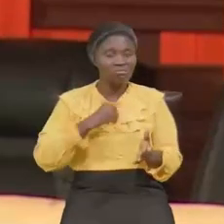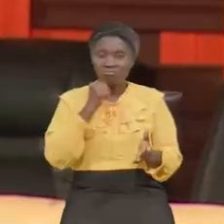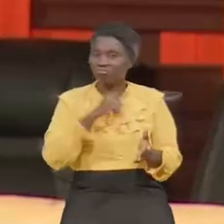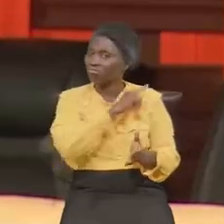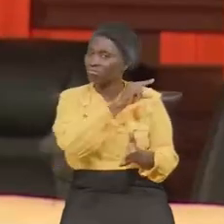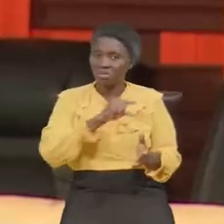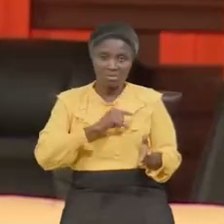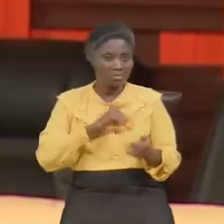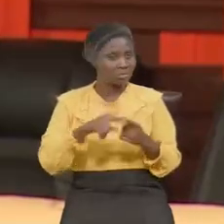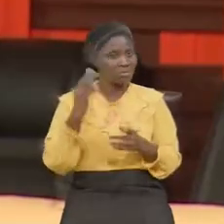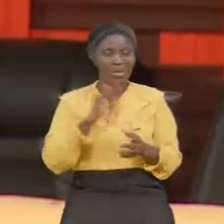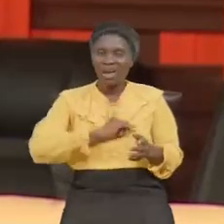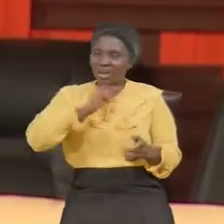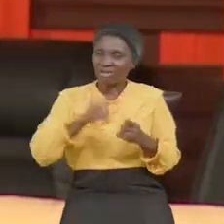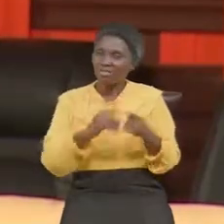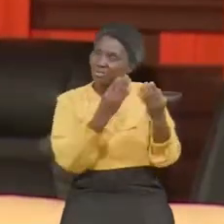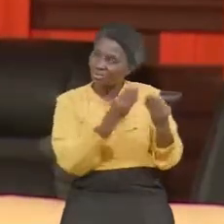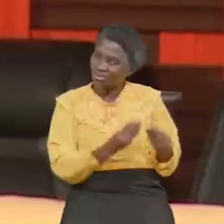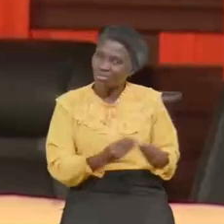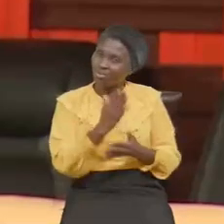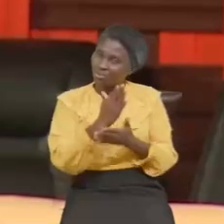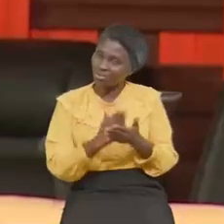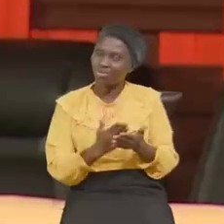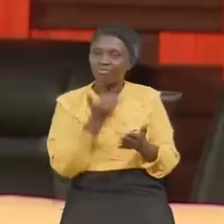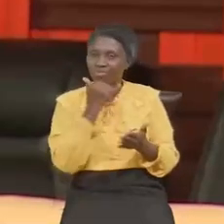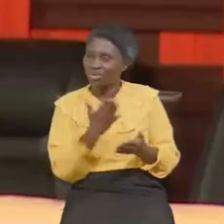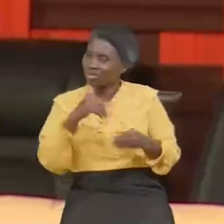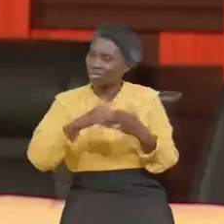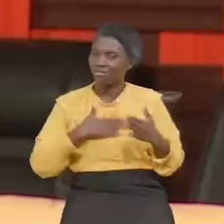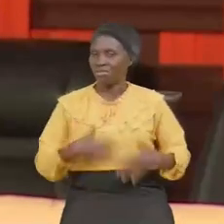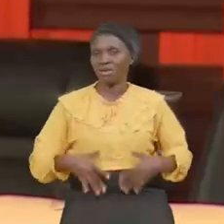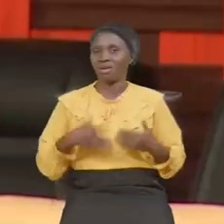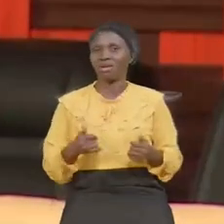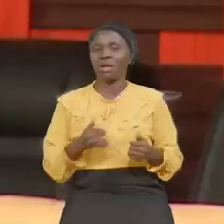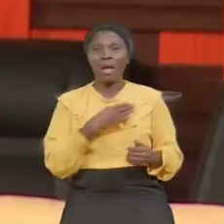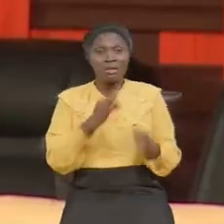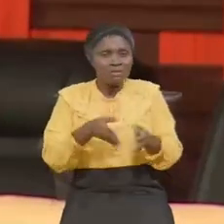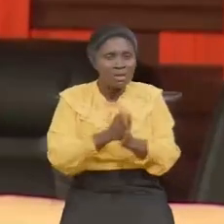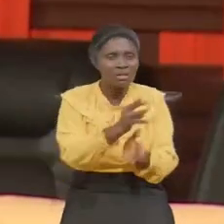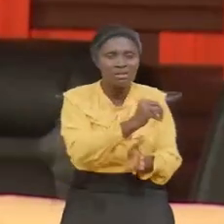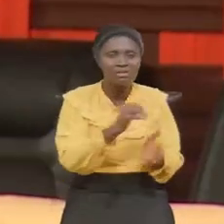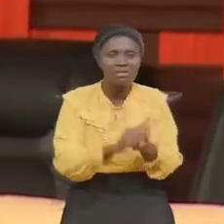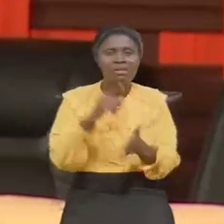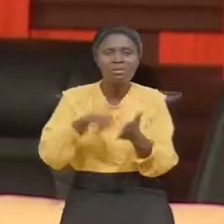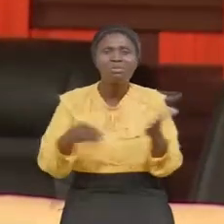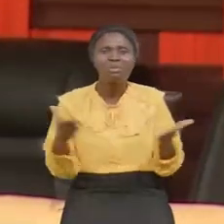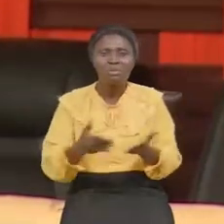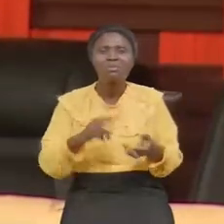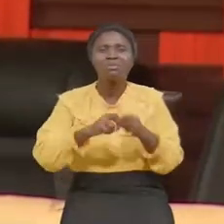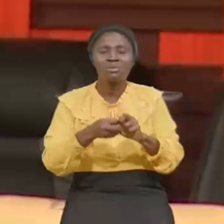quelque chose avec le Seigneur dans ma vie. Il ne cachait rien. Et si tu leur demandais, c'est qu'est-ce que tu veux régler dans ta vie? Il disait,